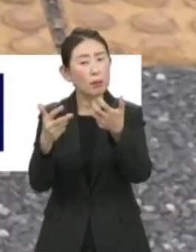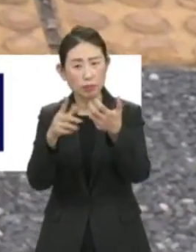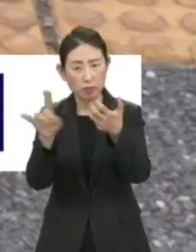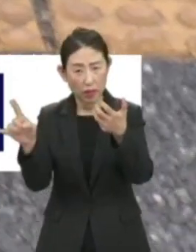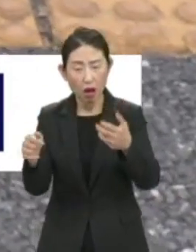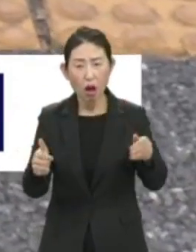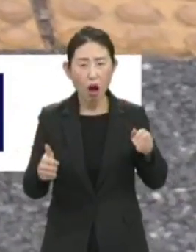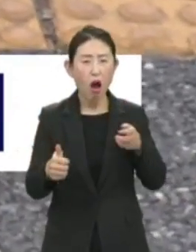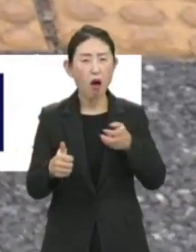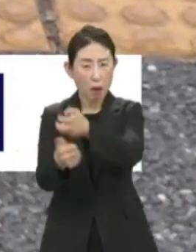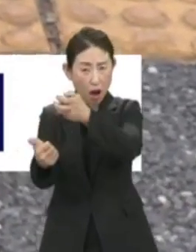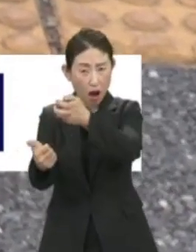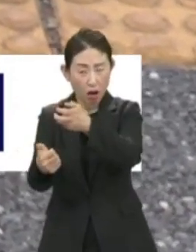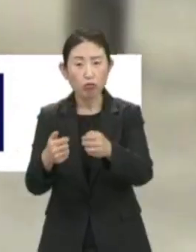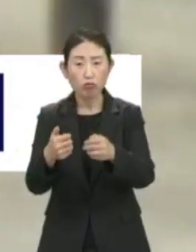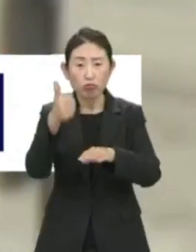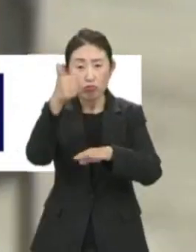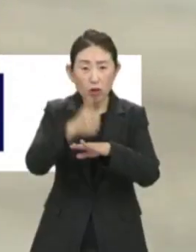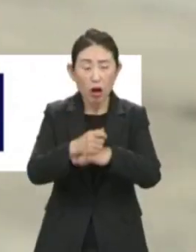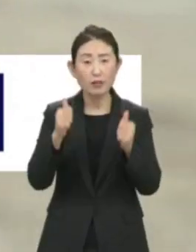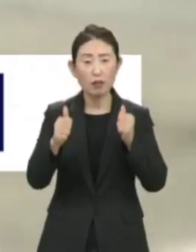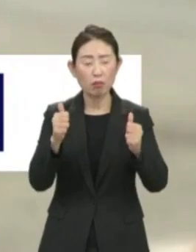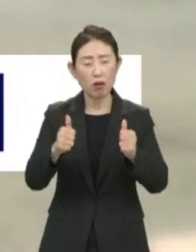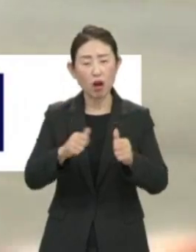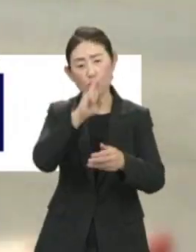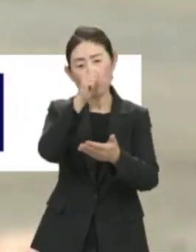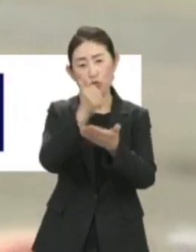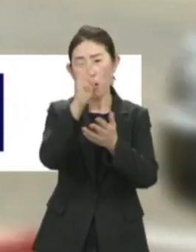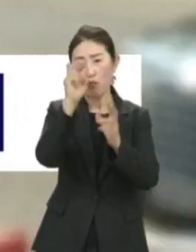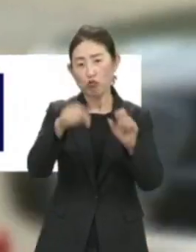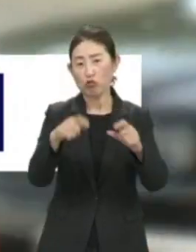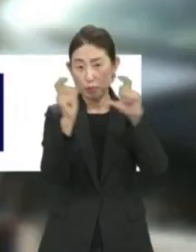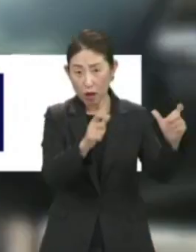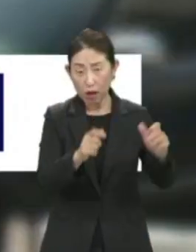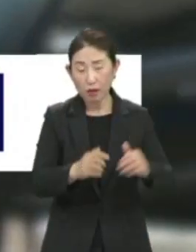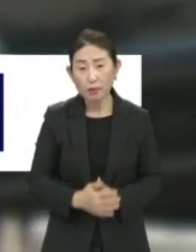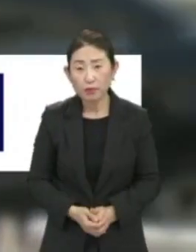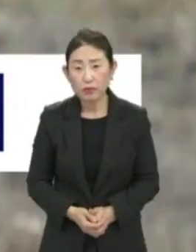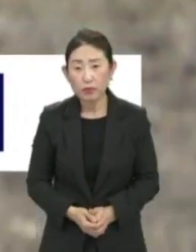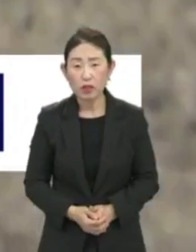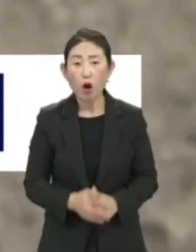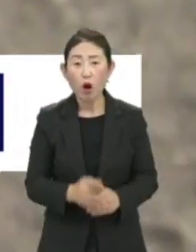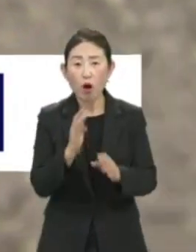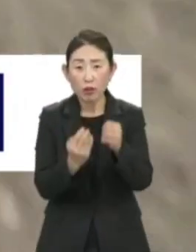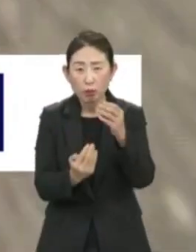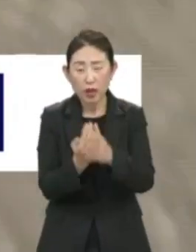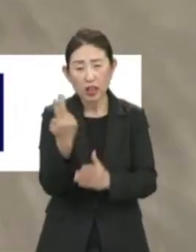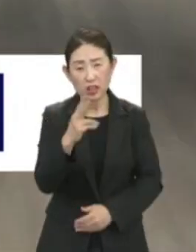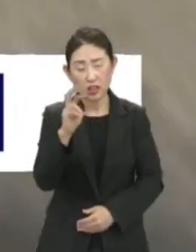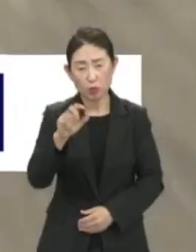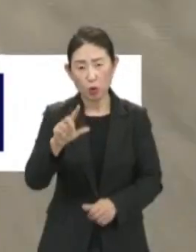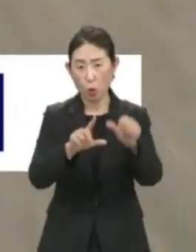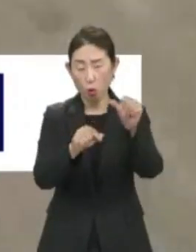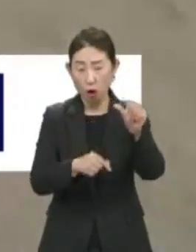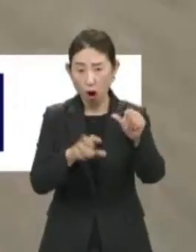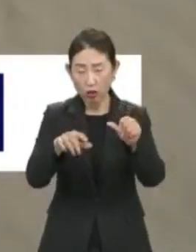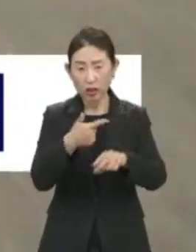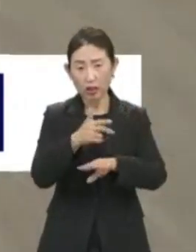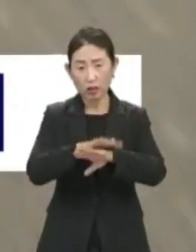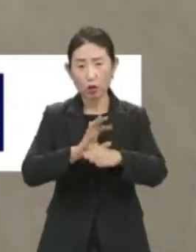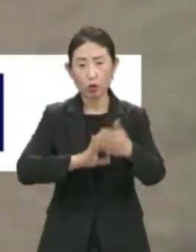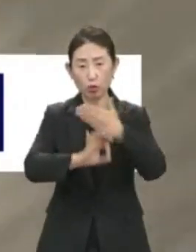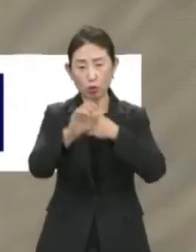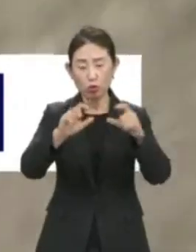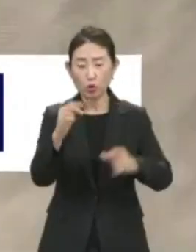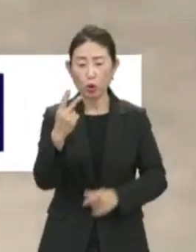항소심에서도 무죄를 선고받았습니다 대전지법 제일 형사부는 지난 2022년 5월 대전동구 효동 내